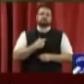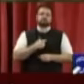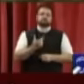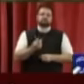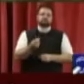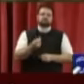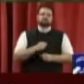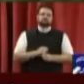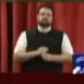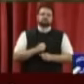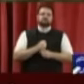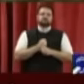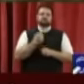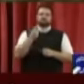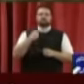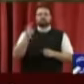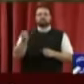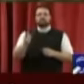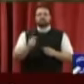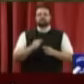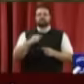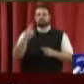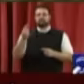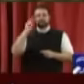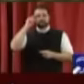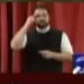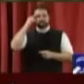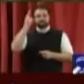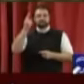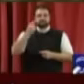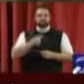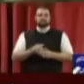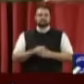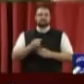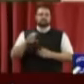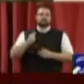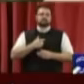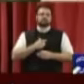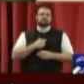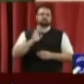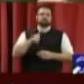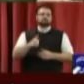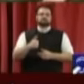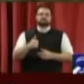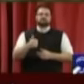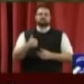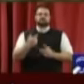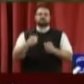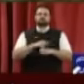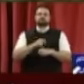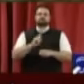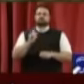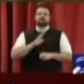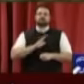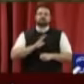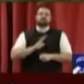el își creează un flux de conștiință, un mod de a gândi că e posibil să aibă tot timpul. El n-are frici că rămâne fără bani,